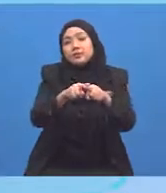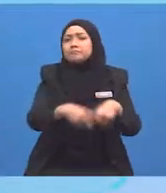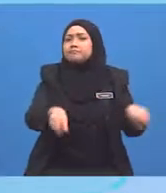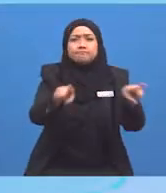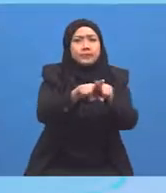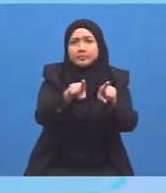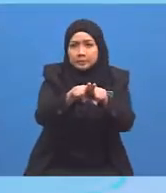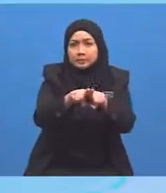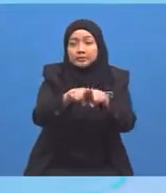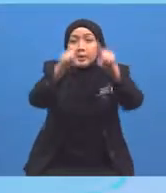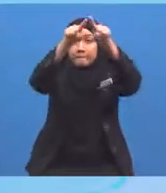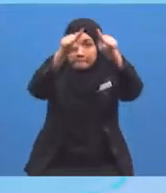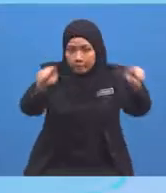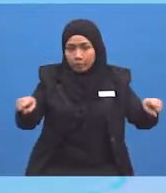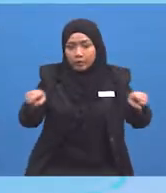sejenis poligon.